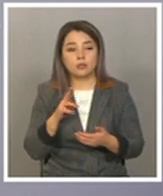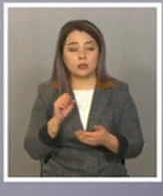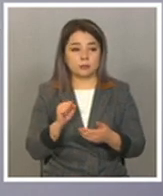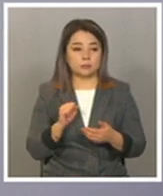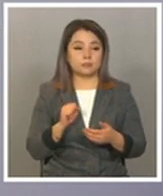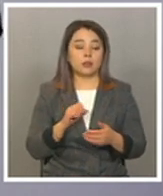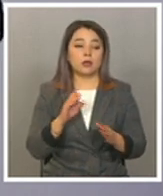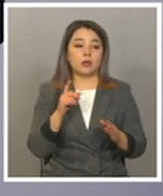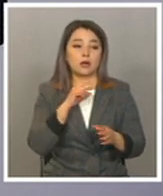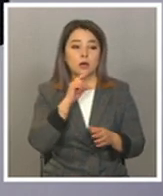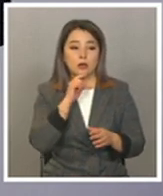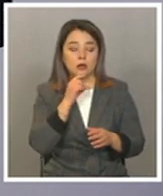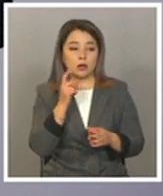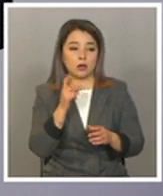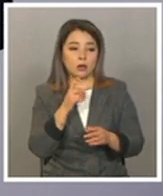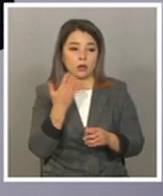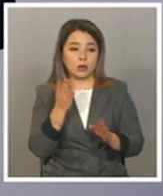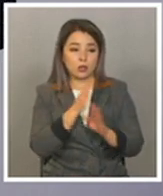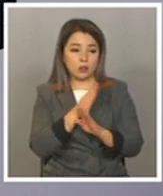Генетикалық, экологиялық,